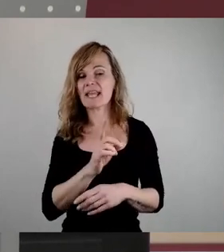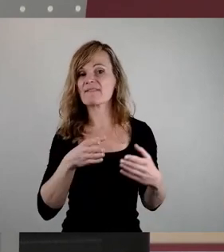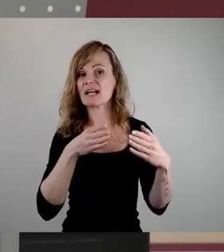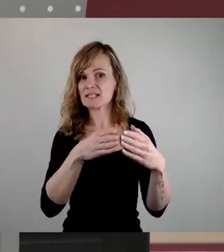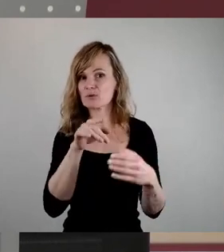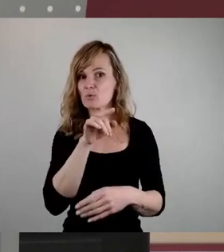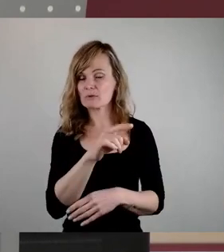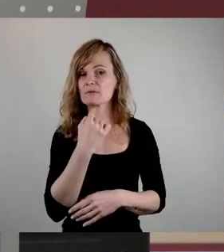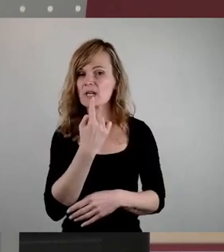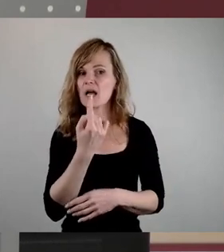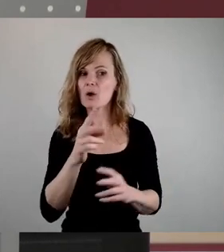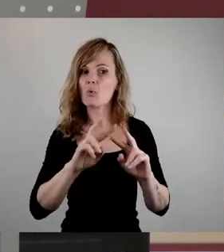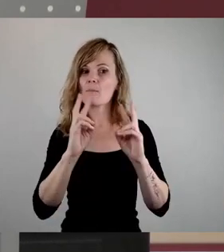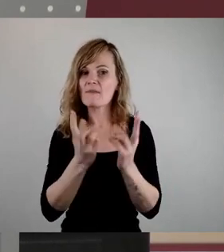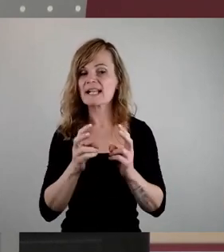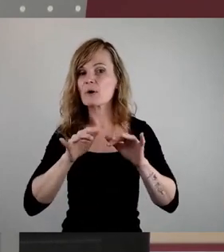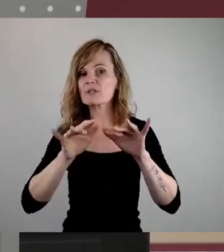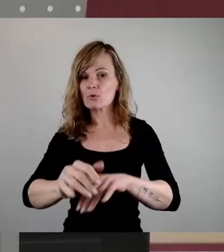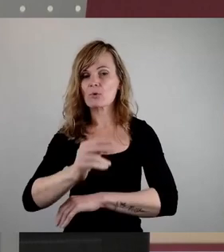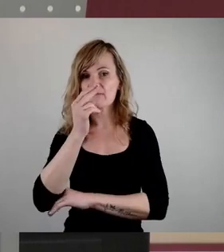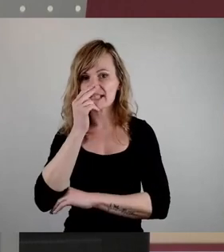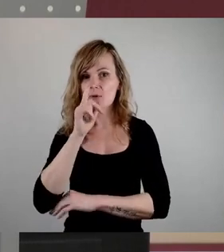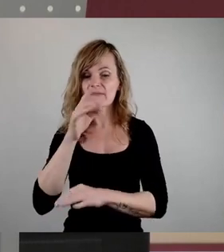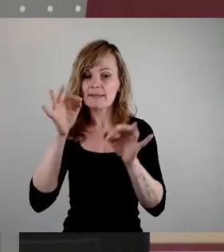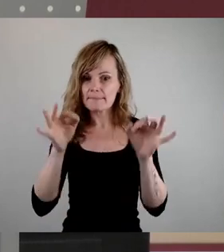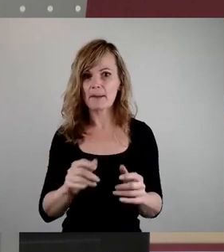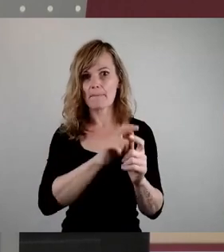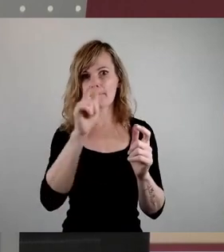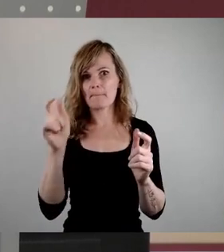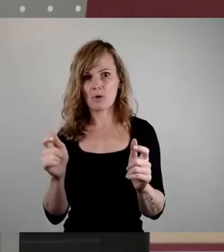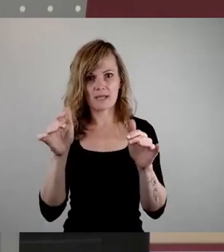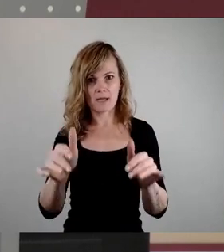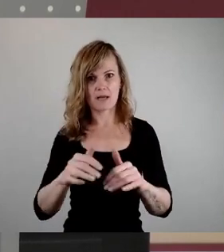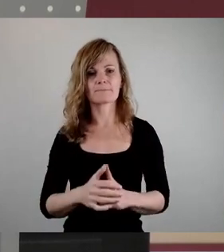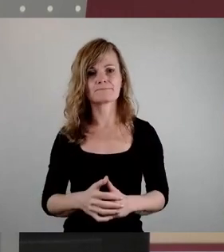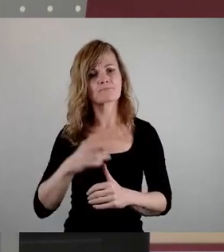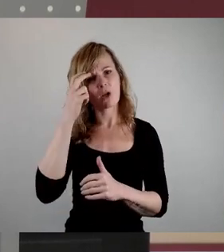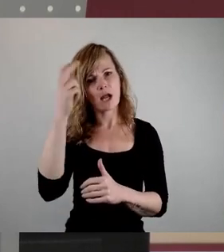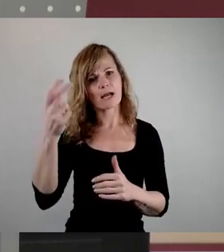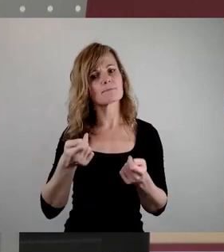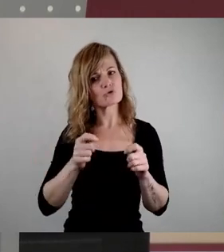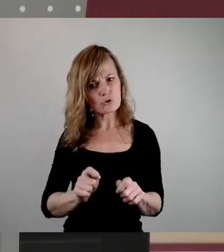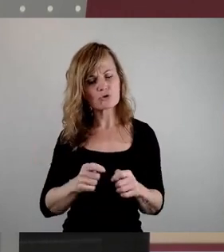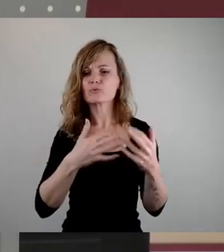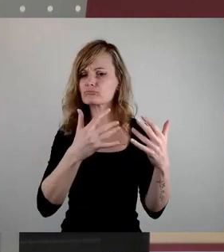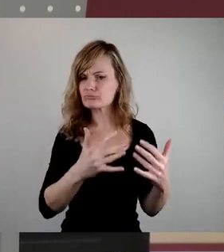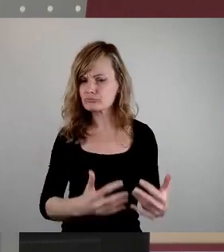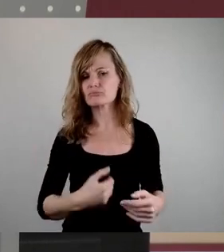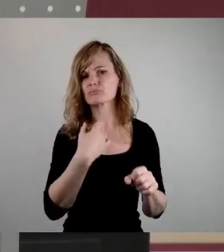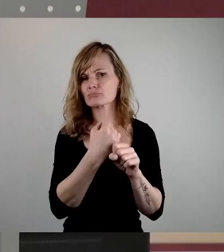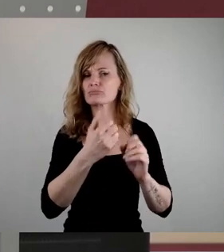die Umweltauswirkungen einer möglichen Brücke genauer zu prüfen, wurde im Rat beschlossen. Wurde da einiges auch im Hintergrund gemacht von der